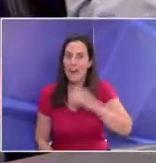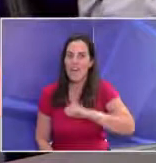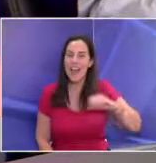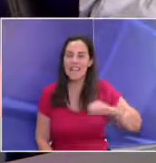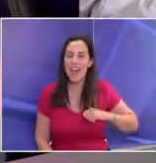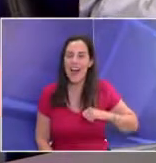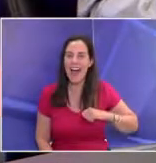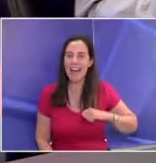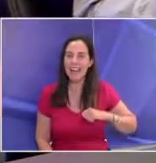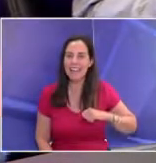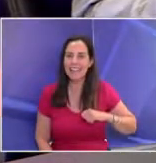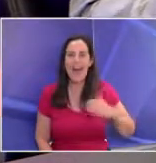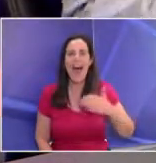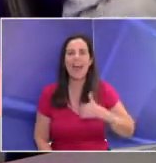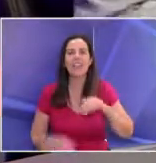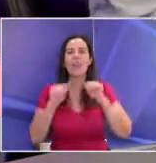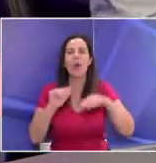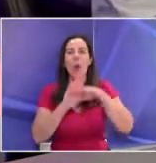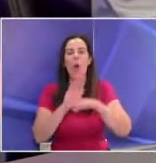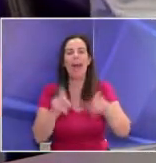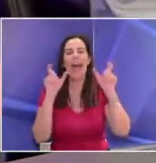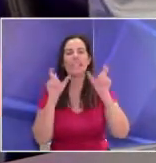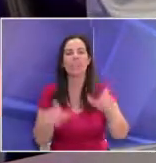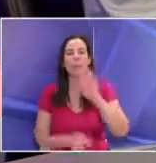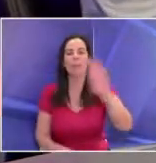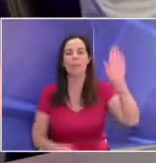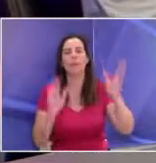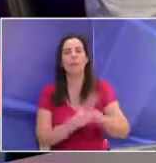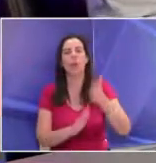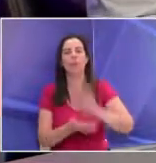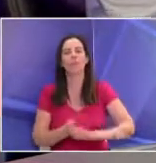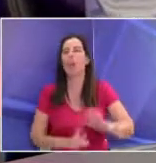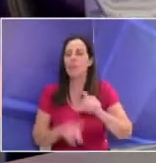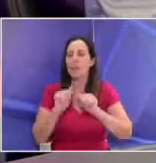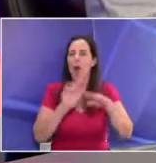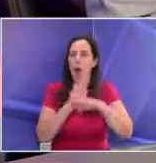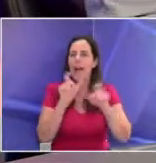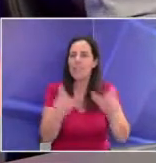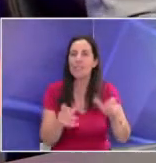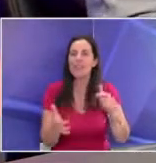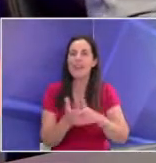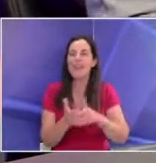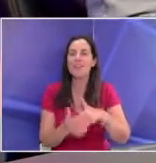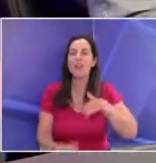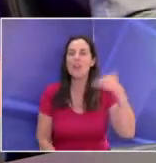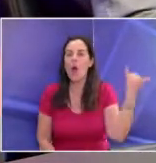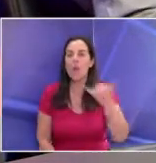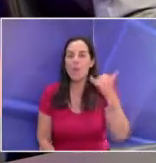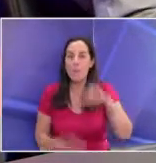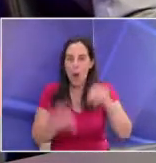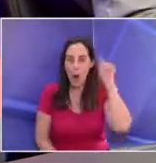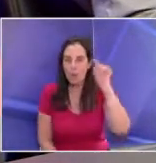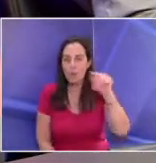לשטייניץ ולארדן לא היו אומרים את זה? אני בעד חוק החסינות לנתניהו. אוקיי. למה אתה בעד חוק החסינות? למה אני בעד? מכיוון שכל זמן שבחרו